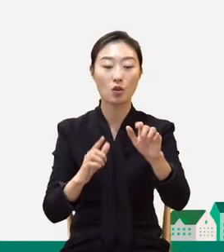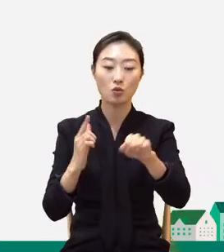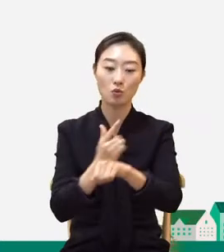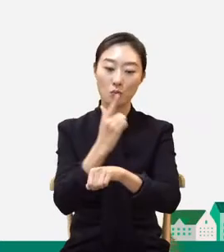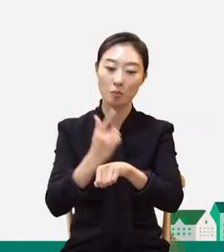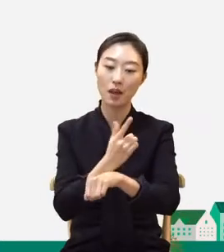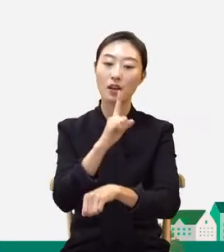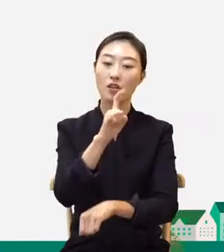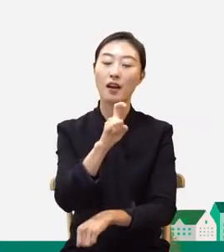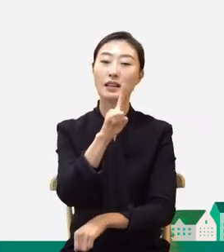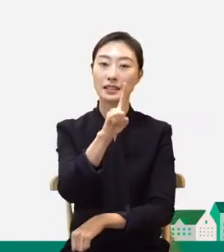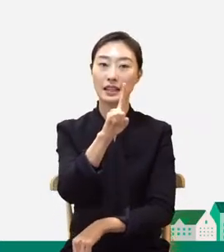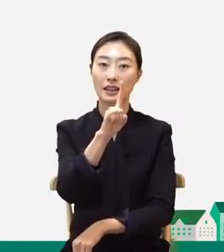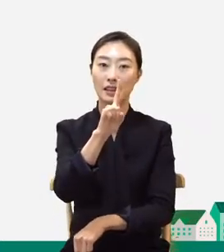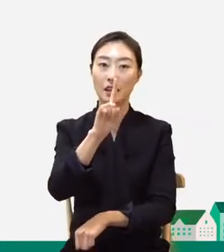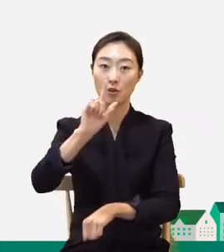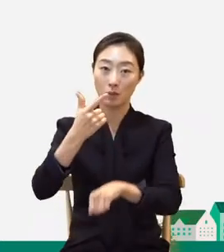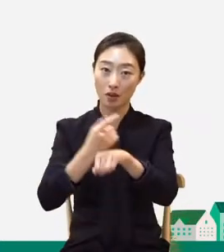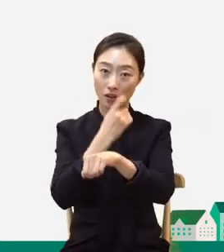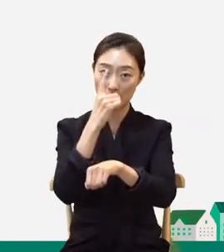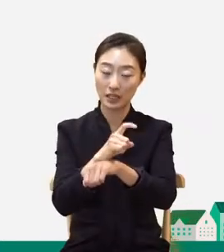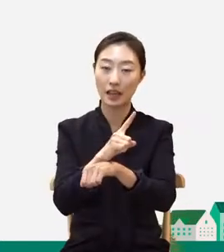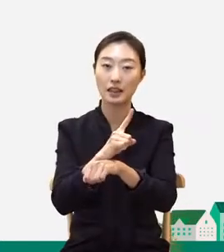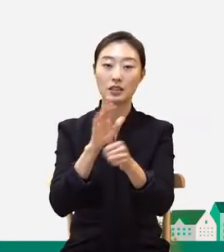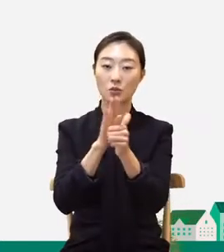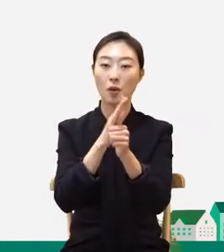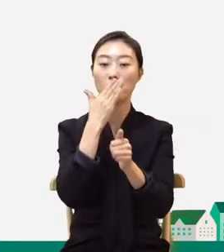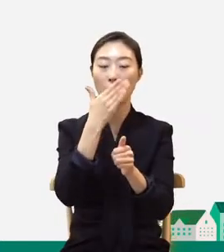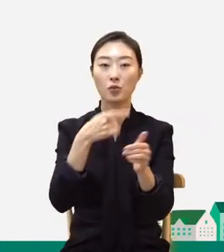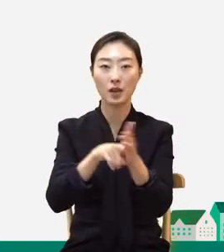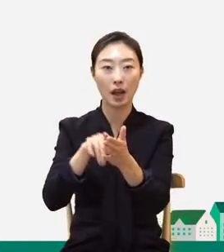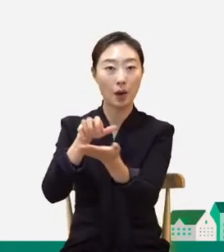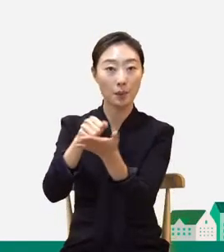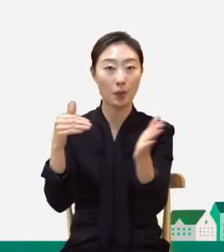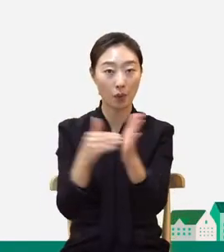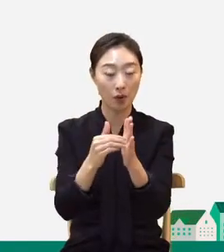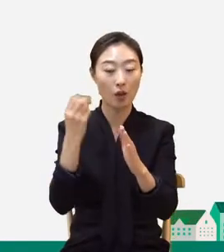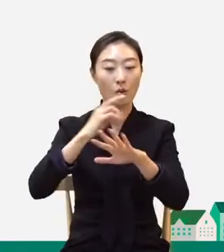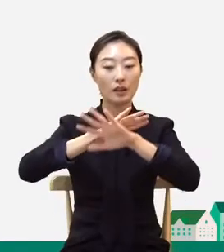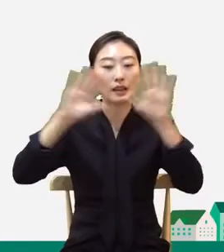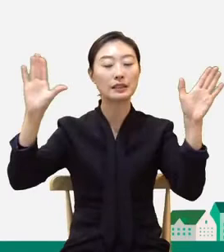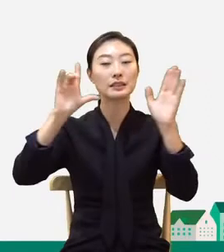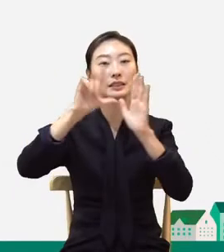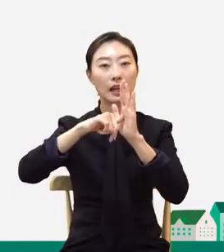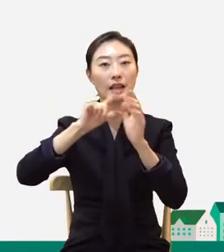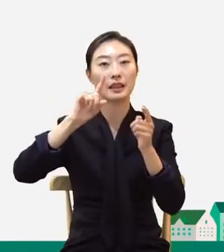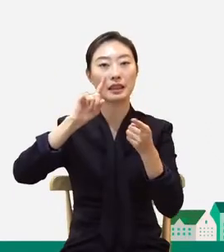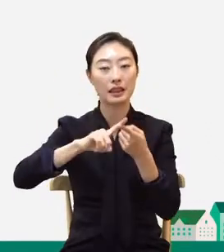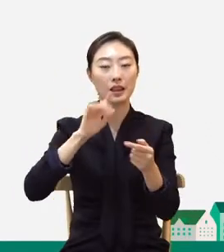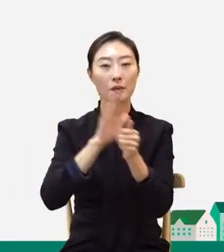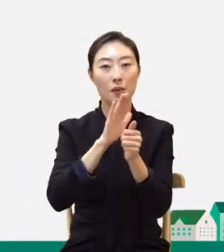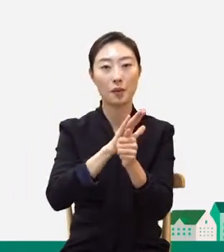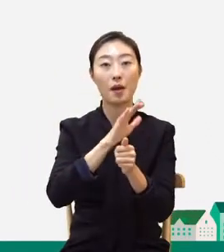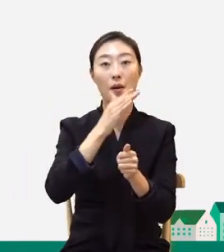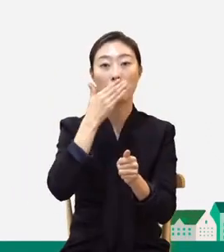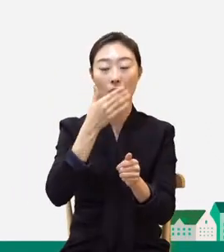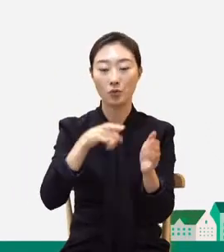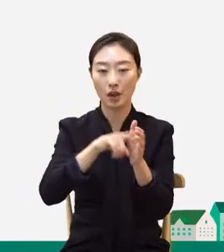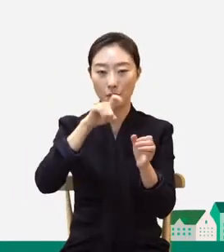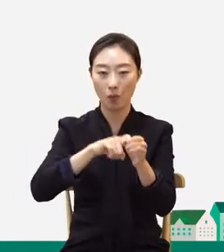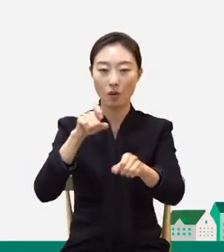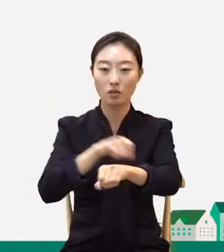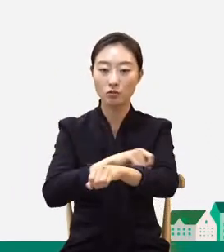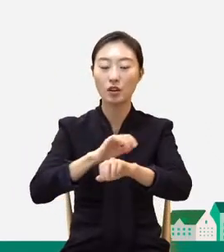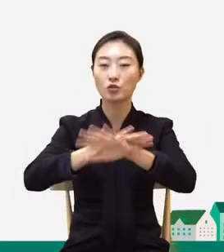611시간 정도의 시간이 확보될 수 있도록 했고요. 낮 시간에 활동에 있어서 이제 특화 주거보호센터를 설치해서